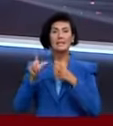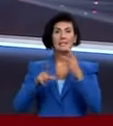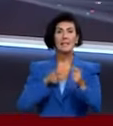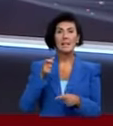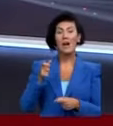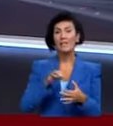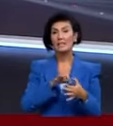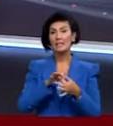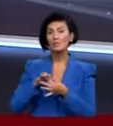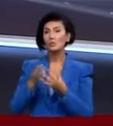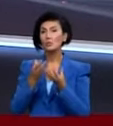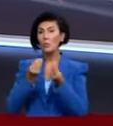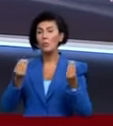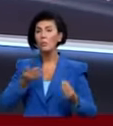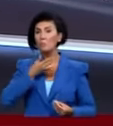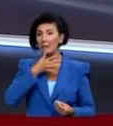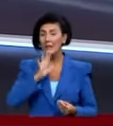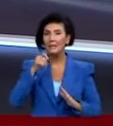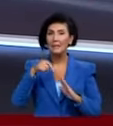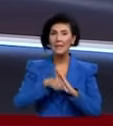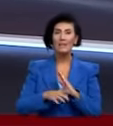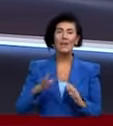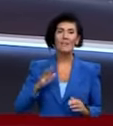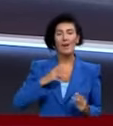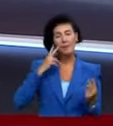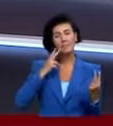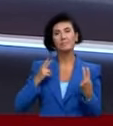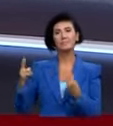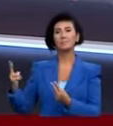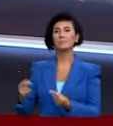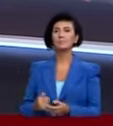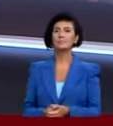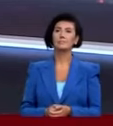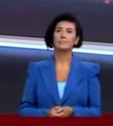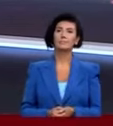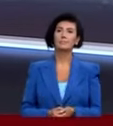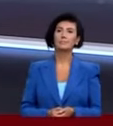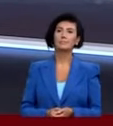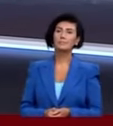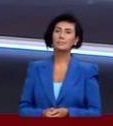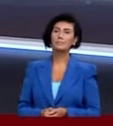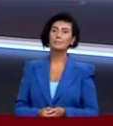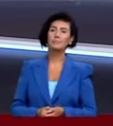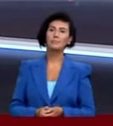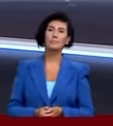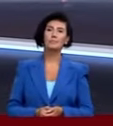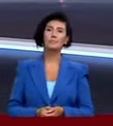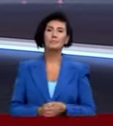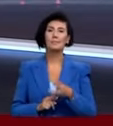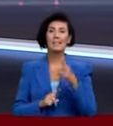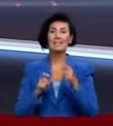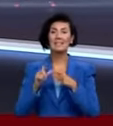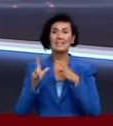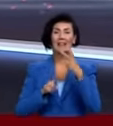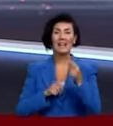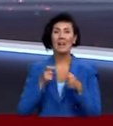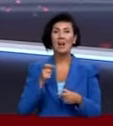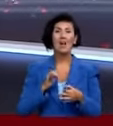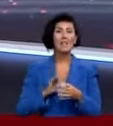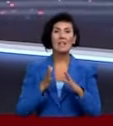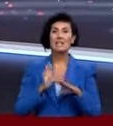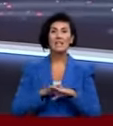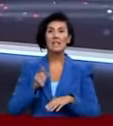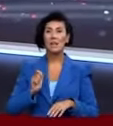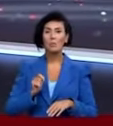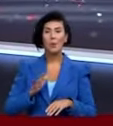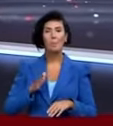İlişkin pek çok bilinmeyen detay var. Onları öğreneceğiz. Ferhat Özkaner karşımızda. Ferhat, isli kahvenin nasıl yapıldığını